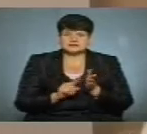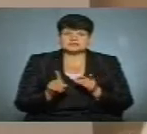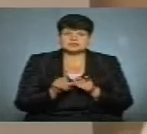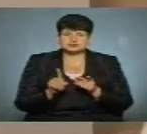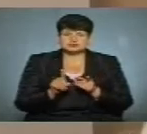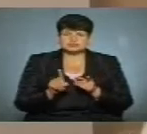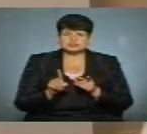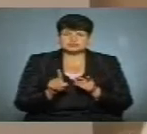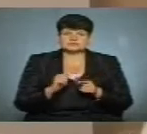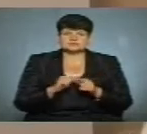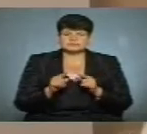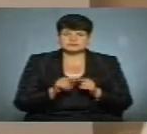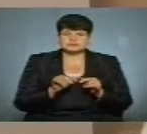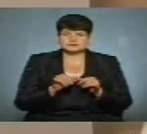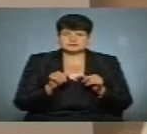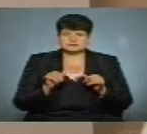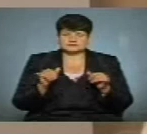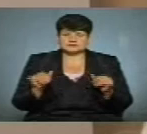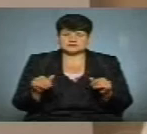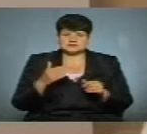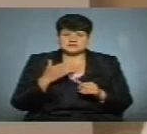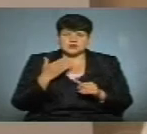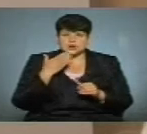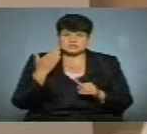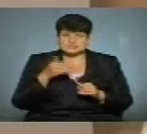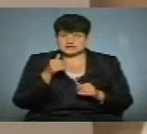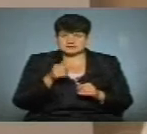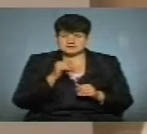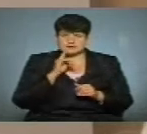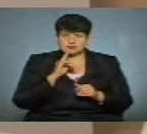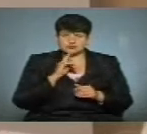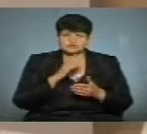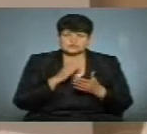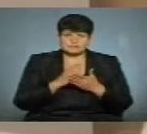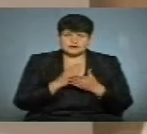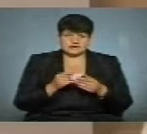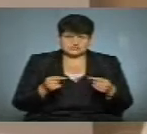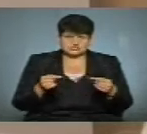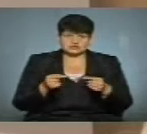динаміка захворюваності за останній місяць поки що має чітку